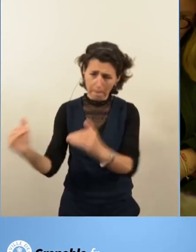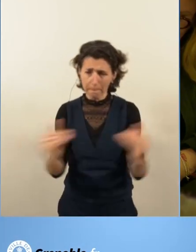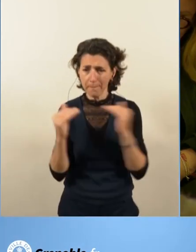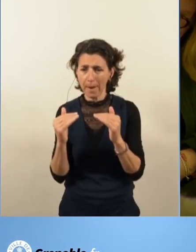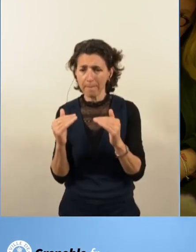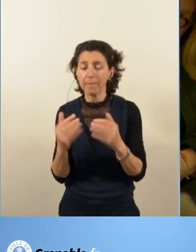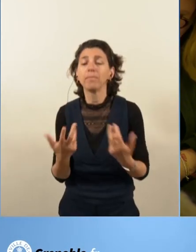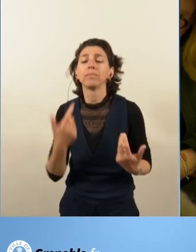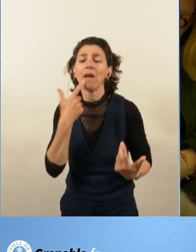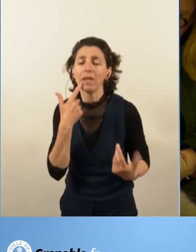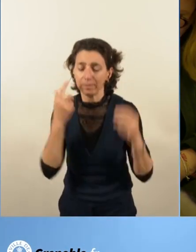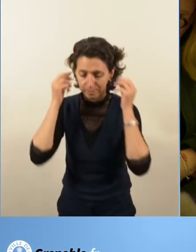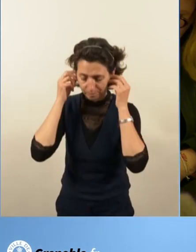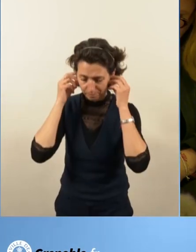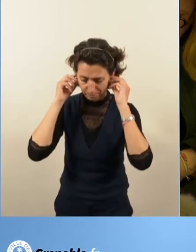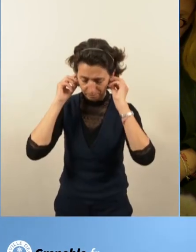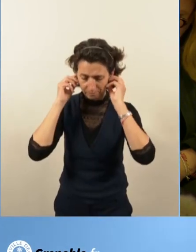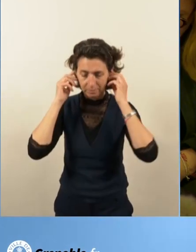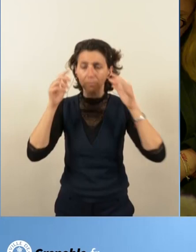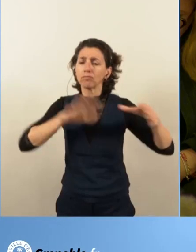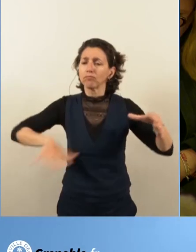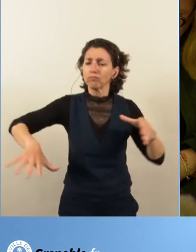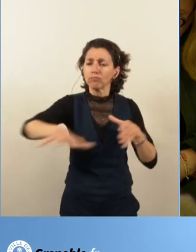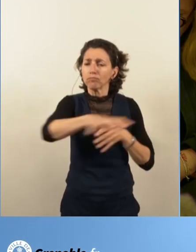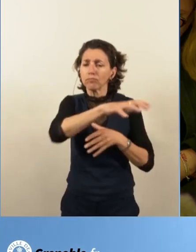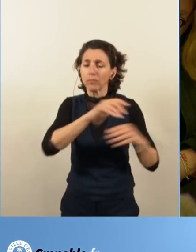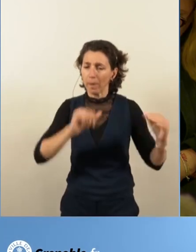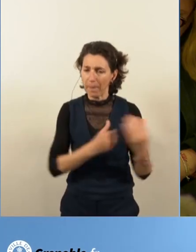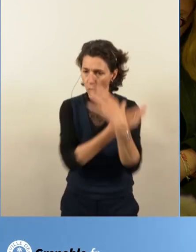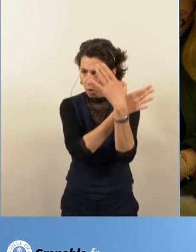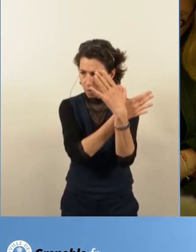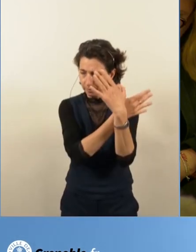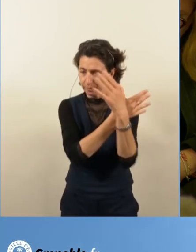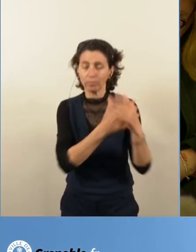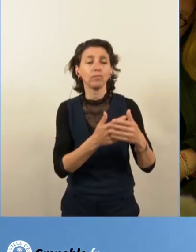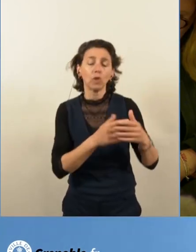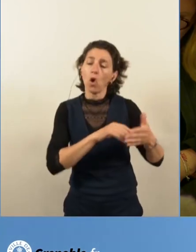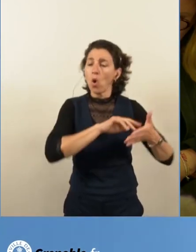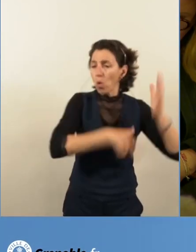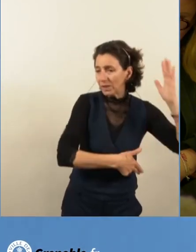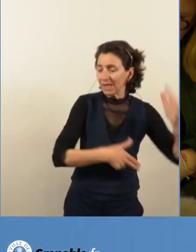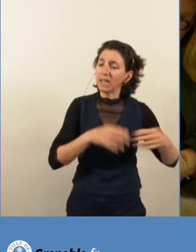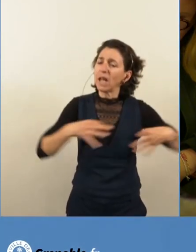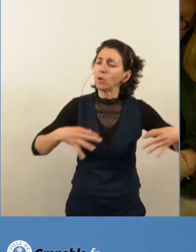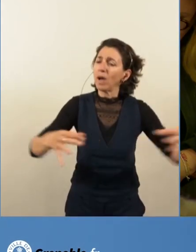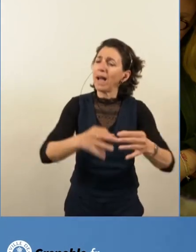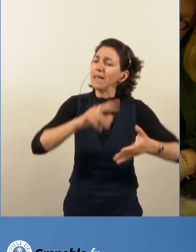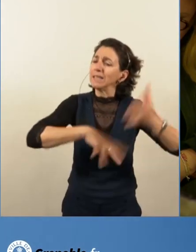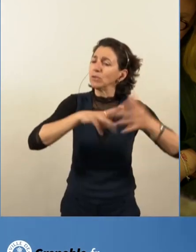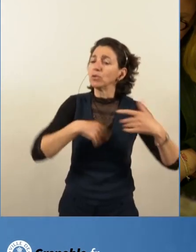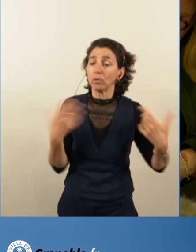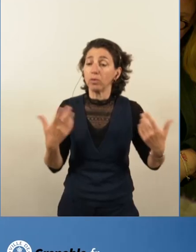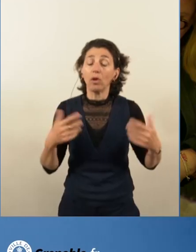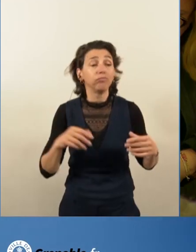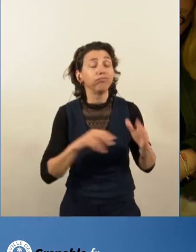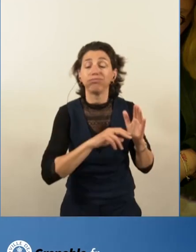territoire c'est à dire à l'échelle de la métropole comme la délibération sur le contrat territorial de lecture entre Grenoble et l'État nous y incite la délibération que nous